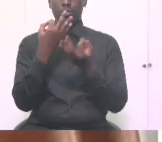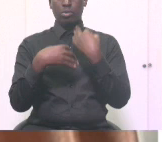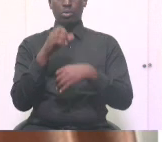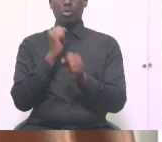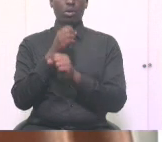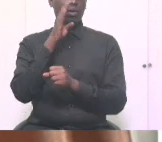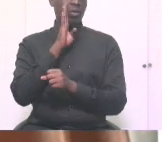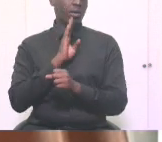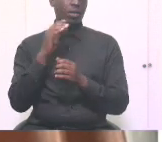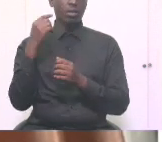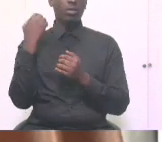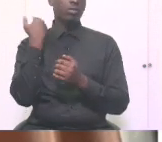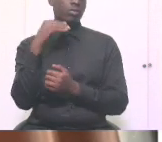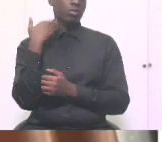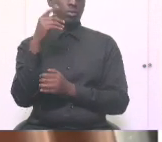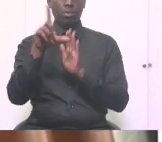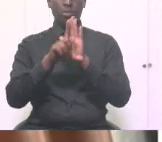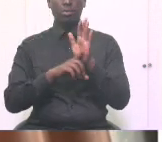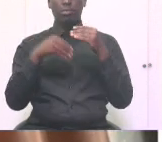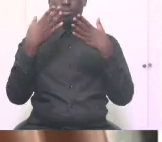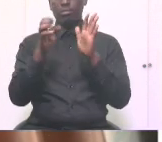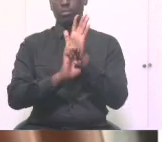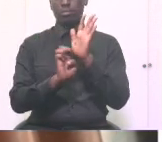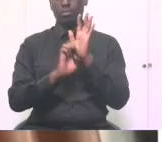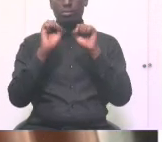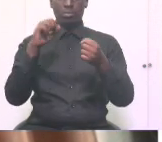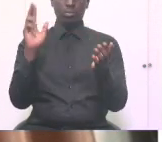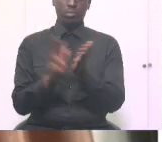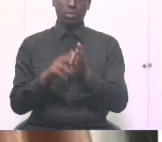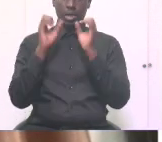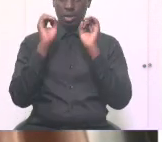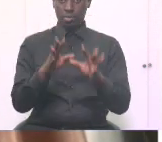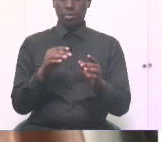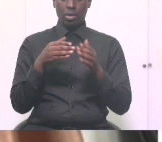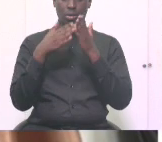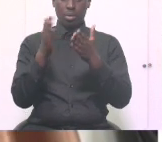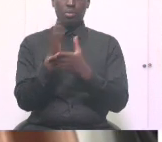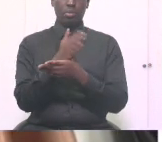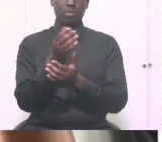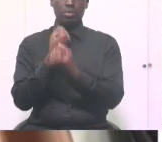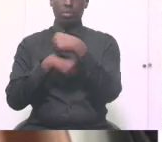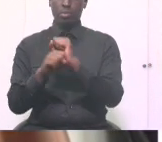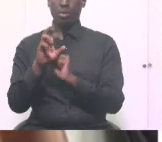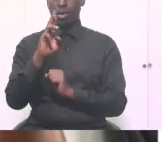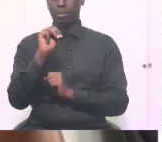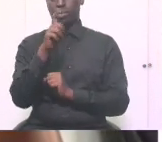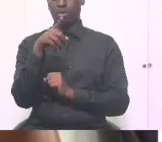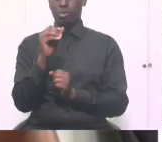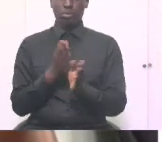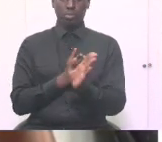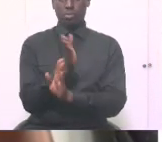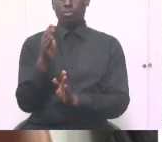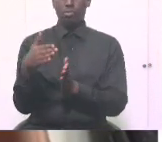inzoga ku Gisozi. Uyu munyamategeko yatanze urugero ko wenda byamuhama aramutse yarayoboraga nka Minisiteri y'Ibikorwa Remezo maze akayobya